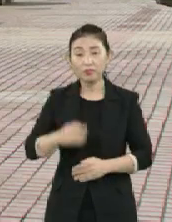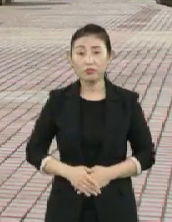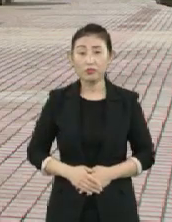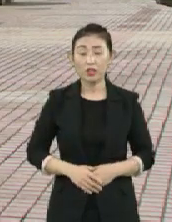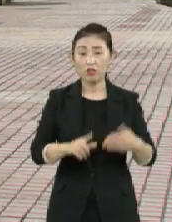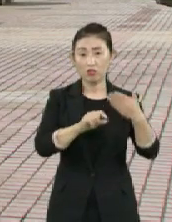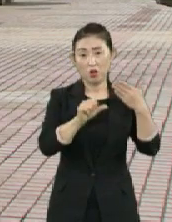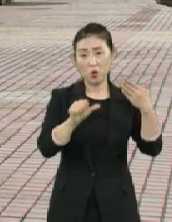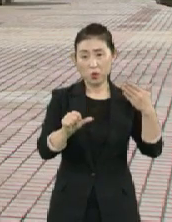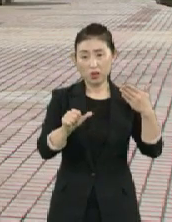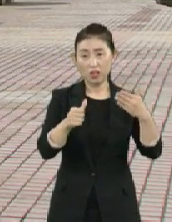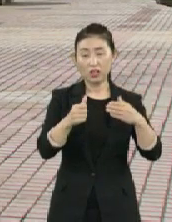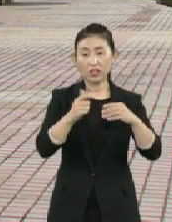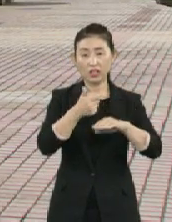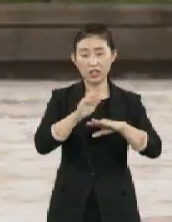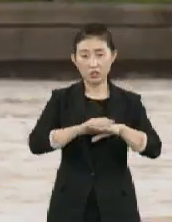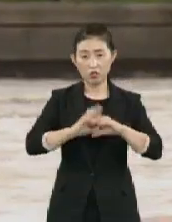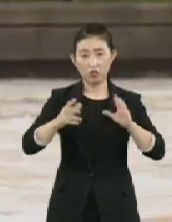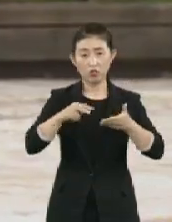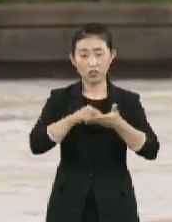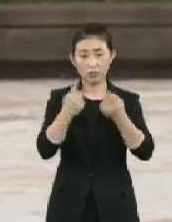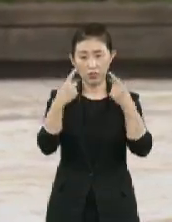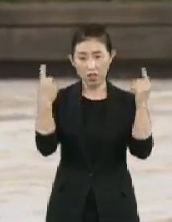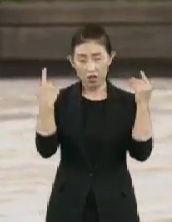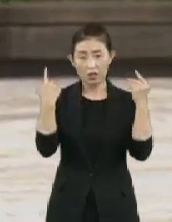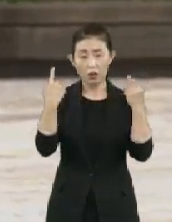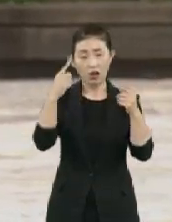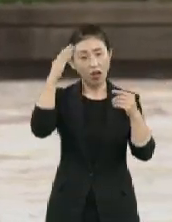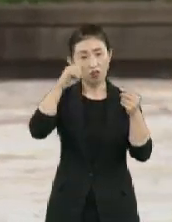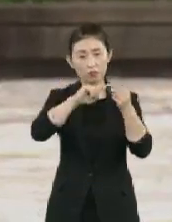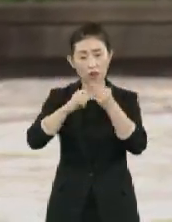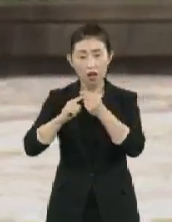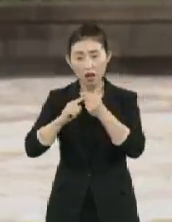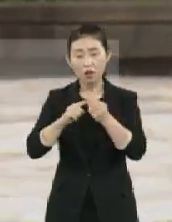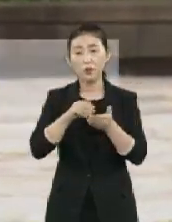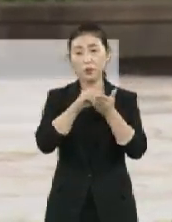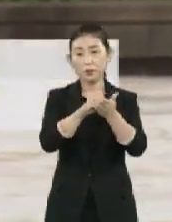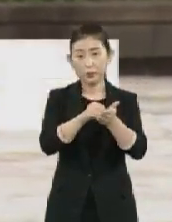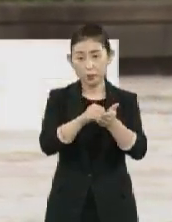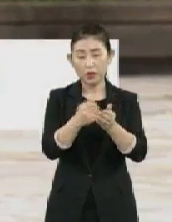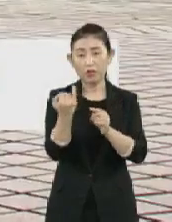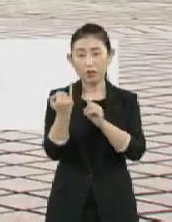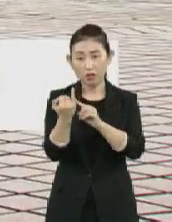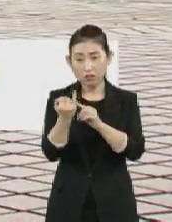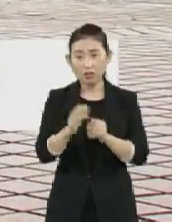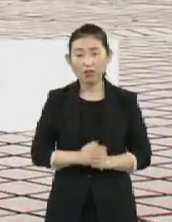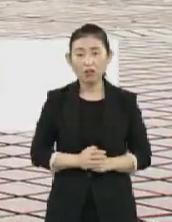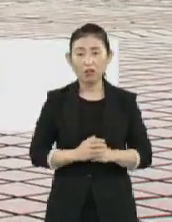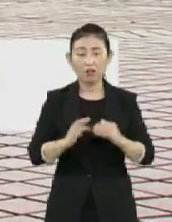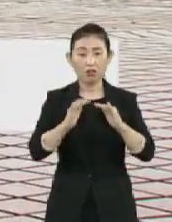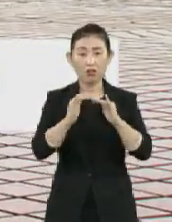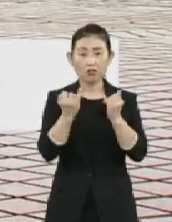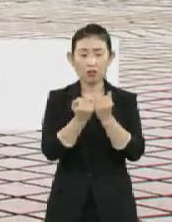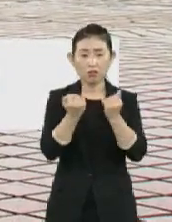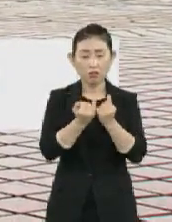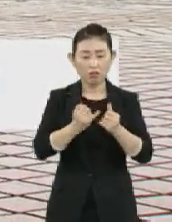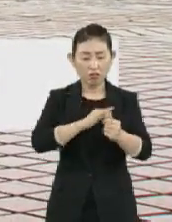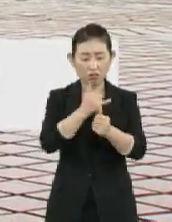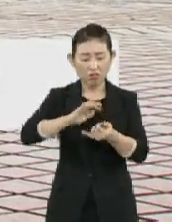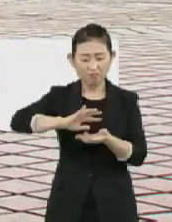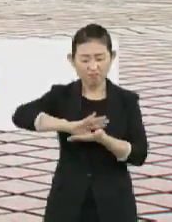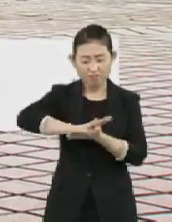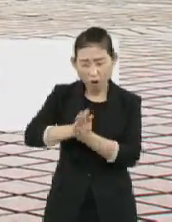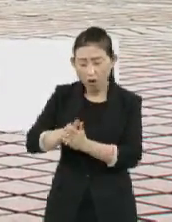지난 5월 대전의 한 국립대 한국어학당에 입학한 아프가니스탄 학생 파티마. 여성 인권이 무참히 짓밟히는